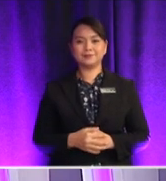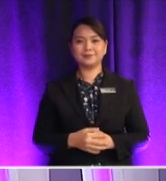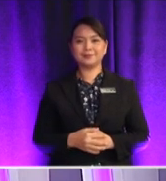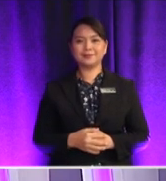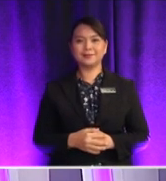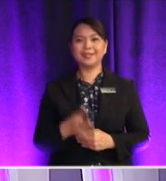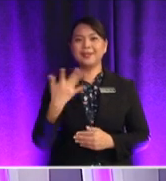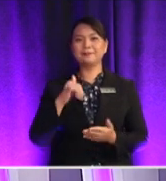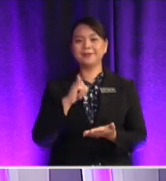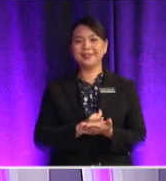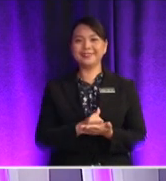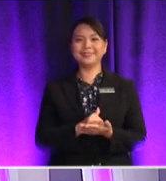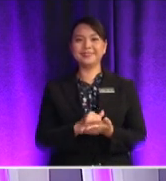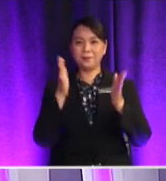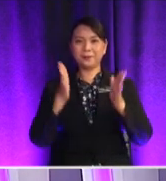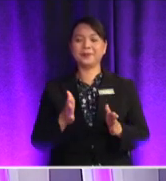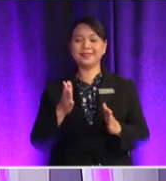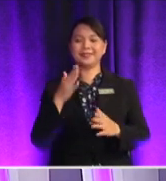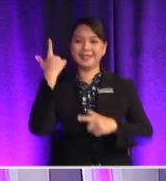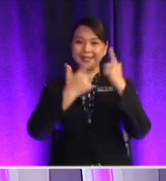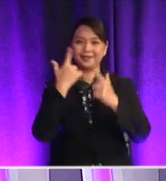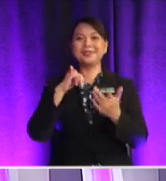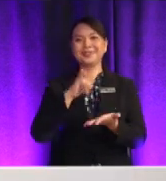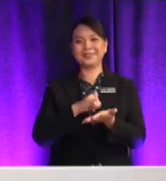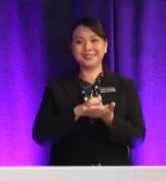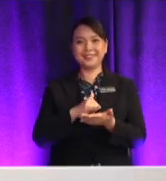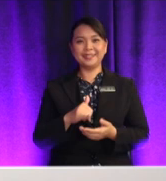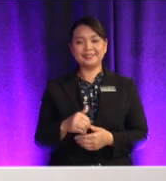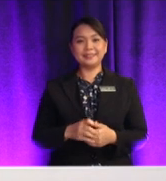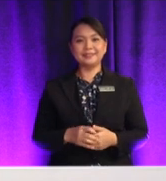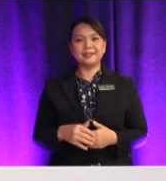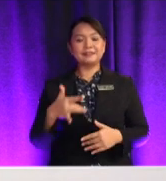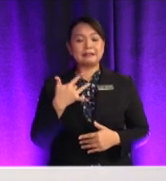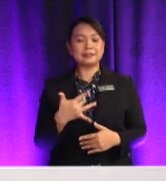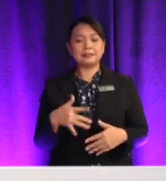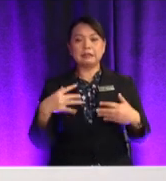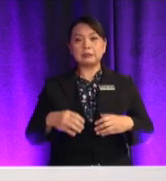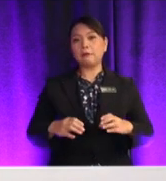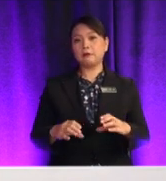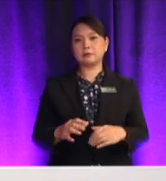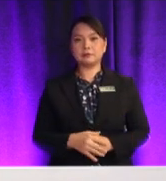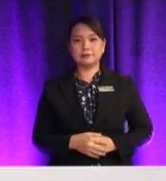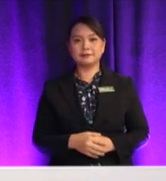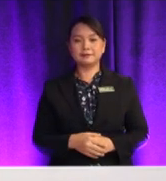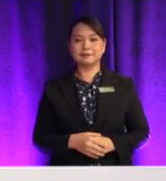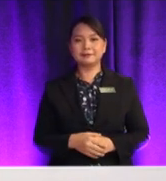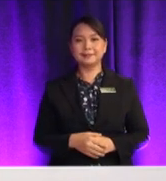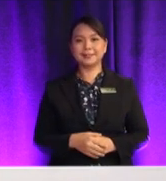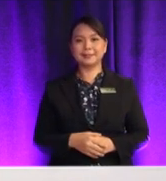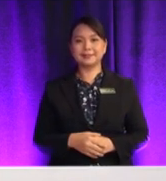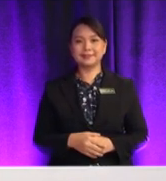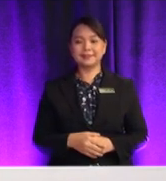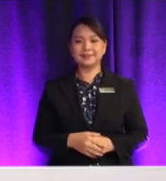tu dia tarik nafas. Okey, saya boleh buat. Ini sebenarnya realiti sebenarnya, betul?